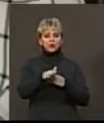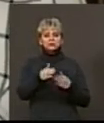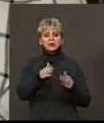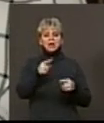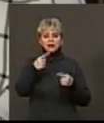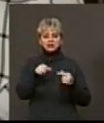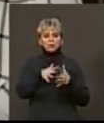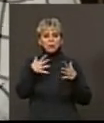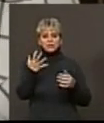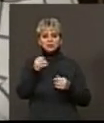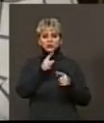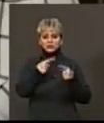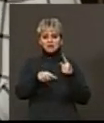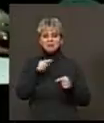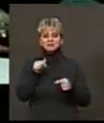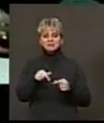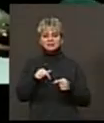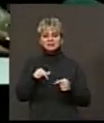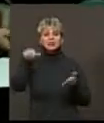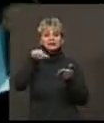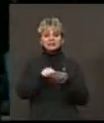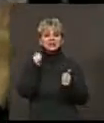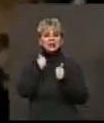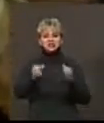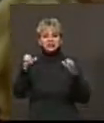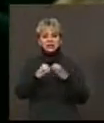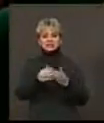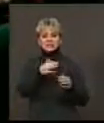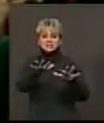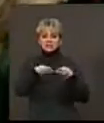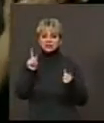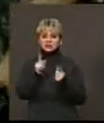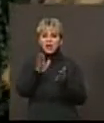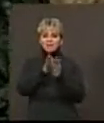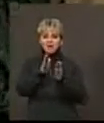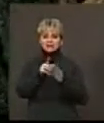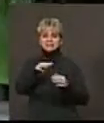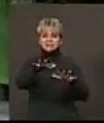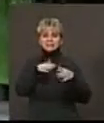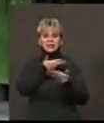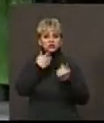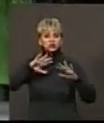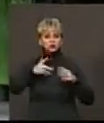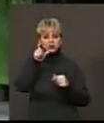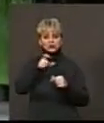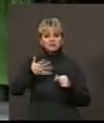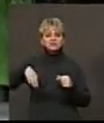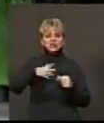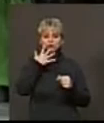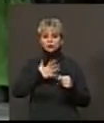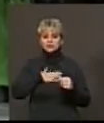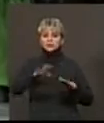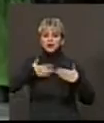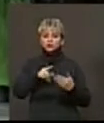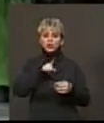видели, более 500 родителей. Выступление каждого коллектива зрители встречают овациями. В зале нет случайных людей. Все фанаты и